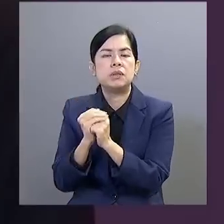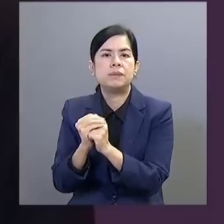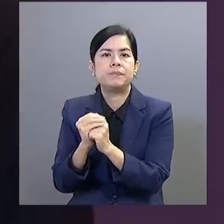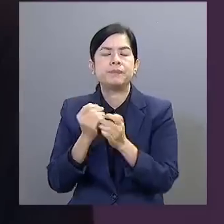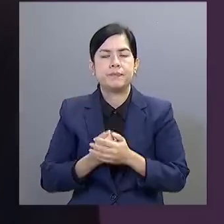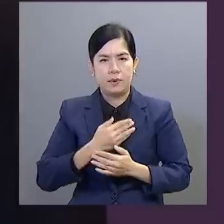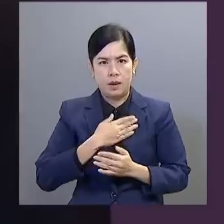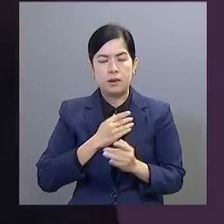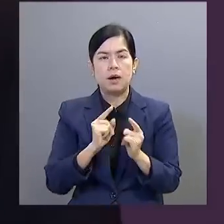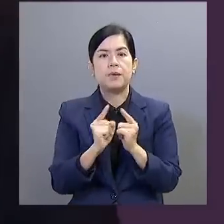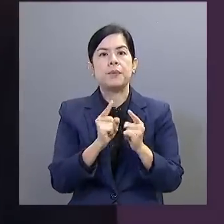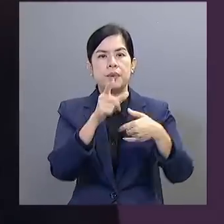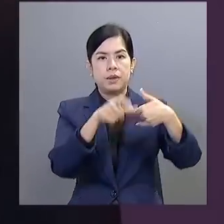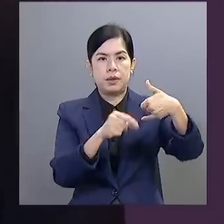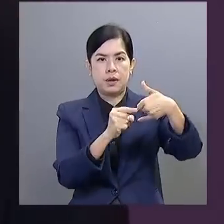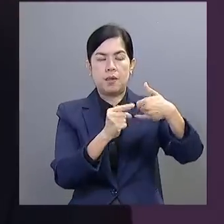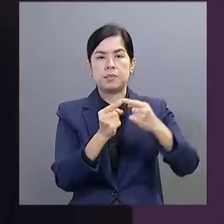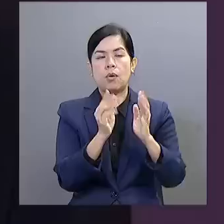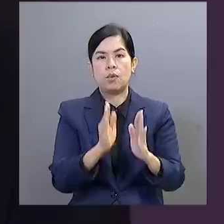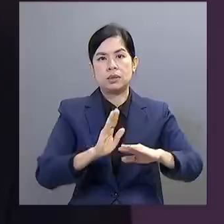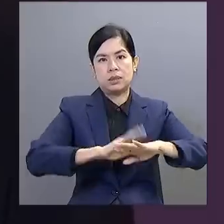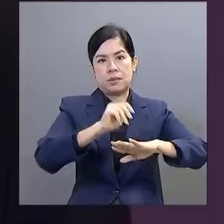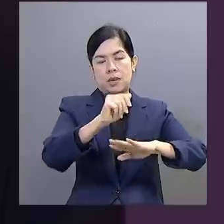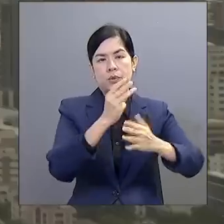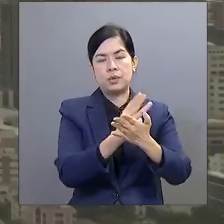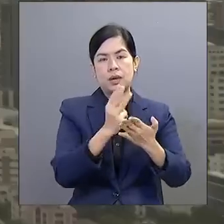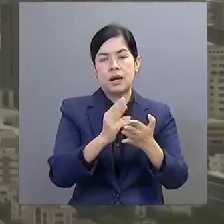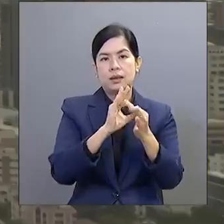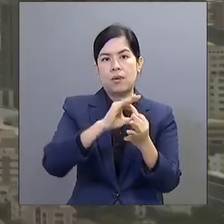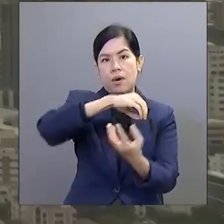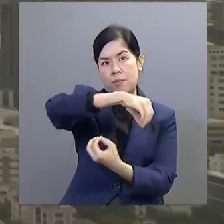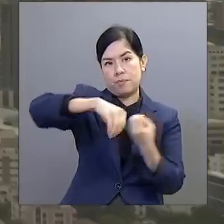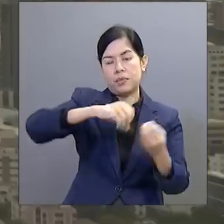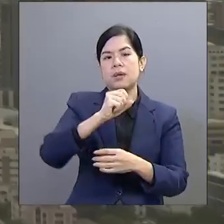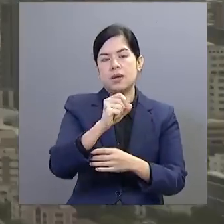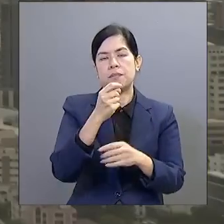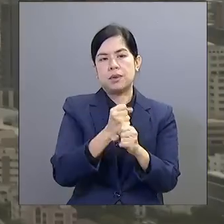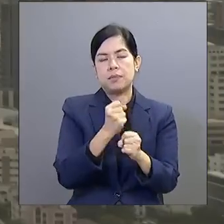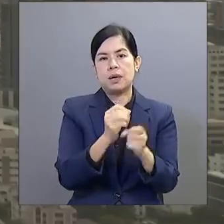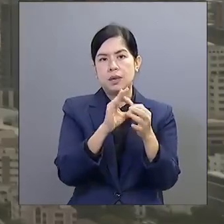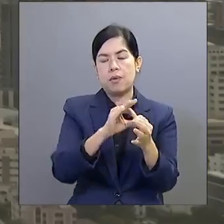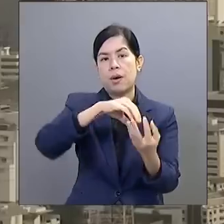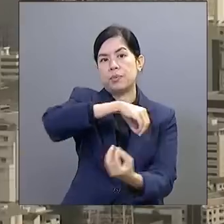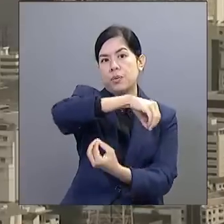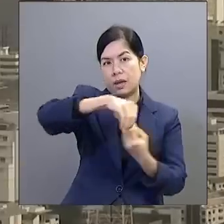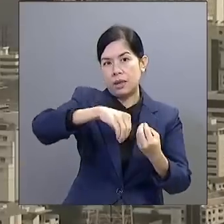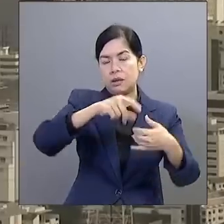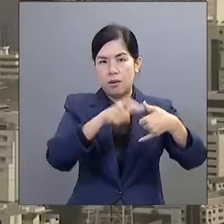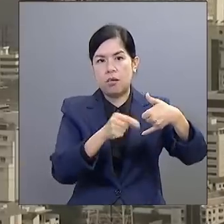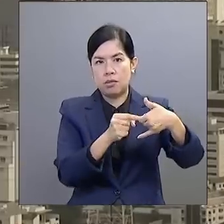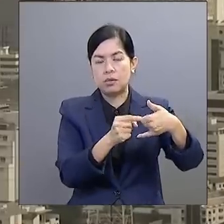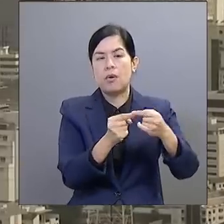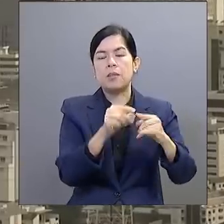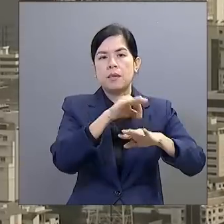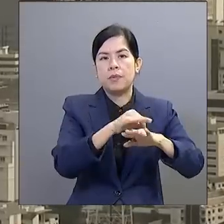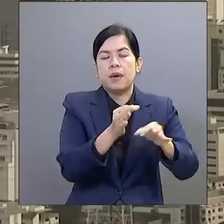รงค์เพชรประเสริฐค่ะเป็นนักวิชาการด้านเศรษฐศาสตร์ซึ่งทำงานเกี่ยวกับแวดวงสังหาริมทรัพย์ด้วยแล้วก็ยังเป็นที่ปรึกษาแก่มูลนิธิภาคประ